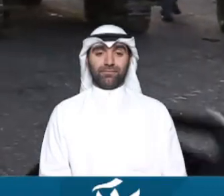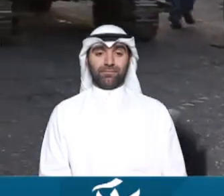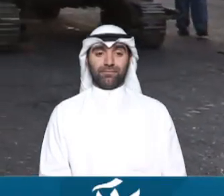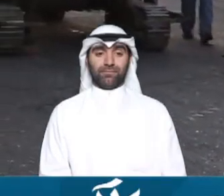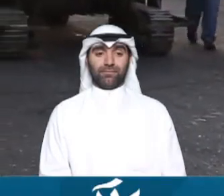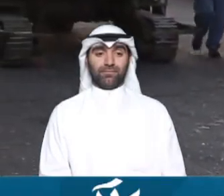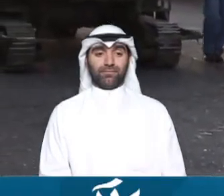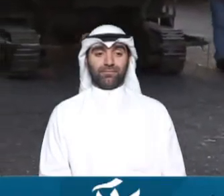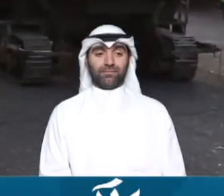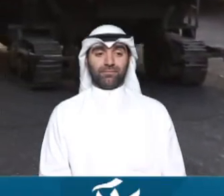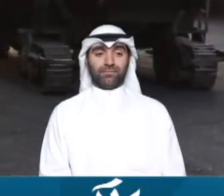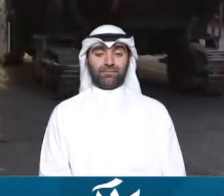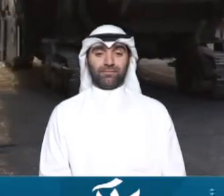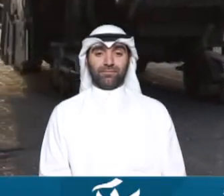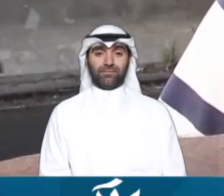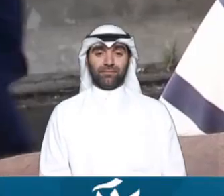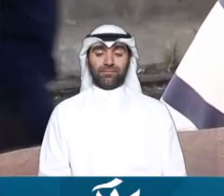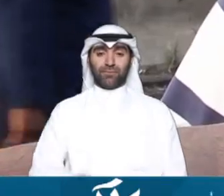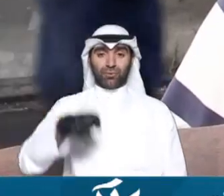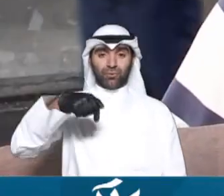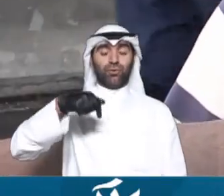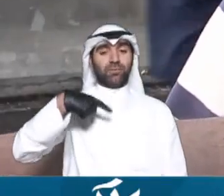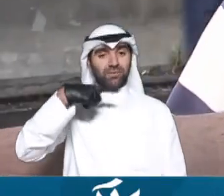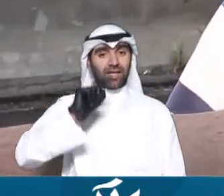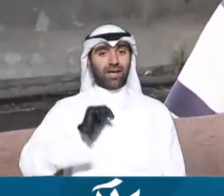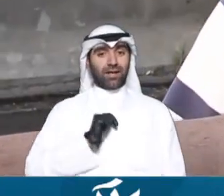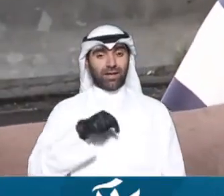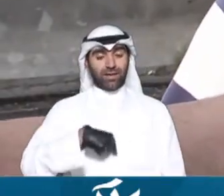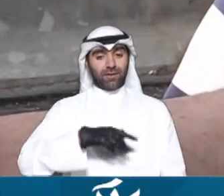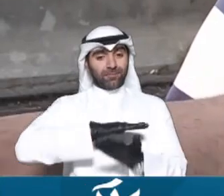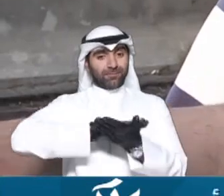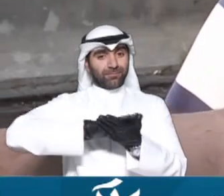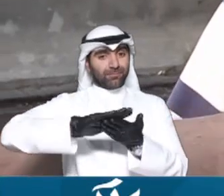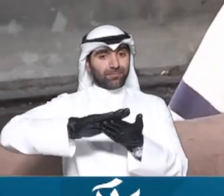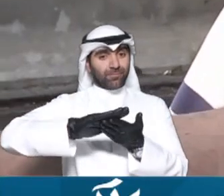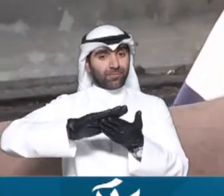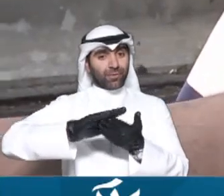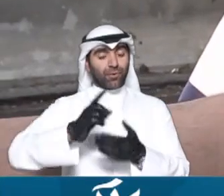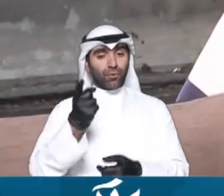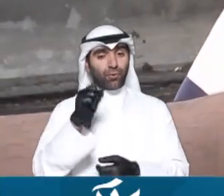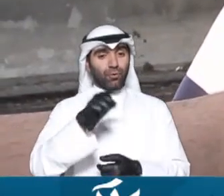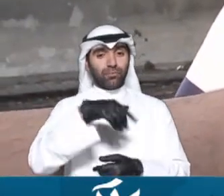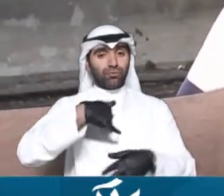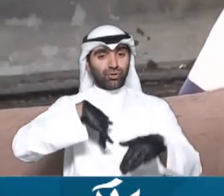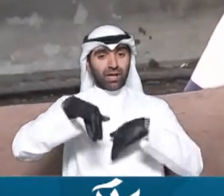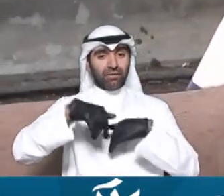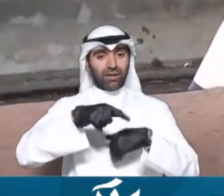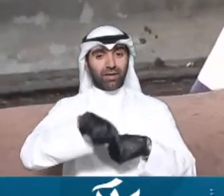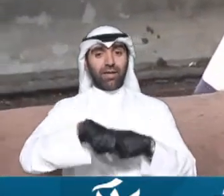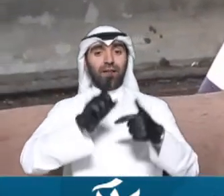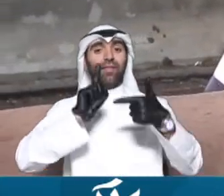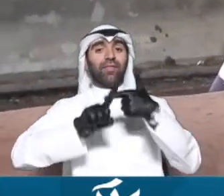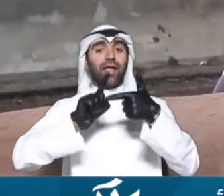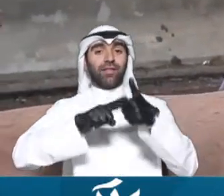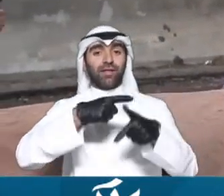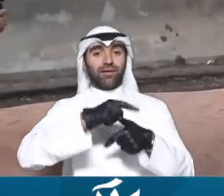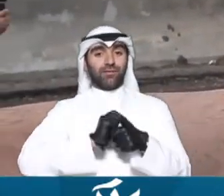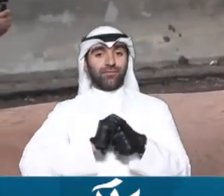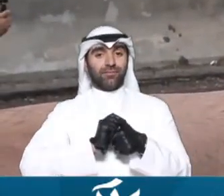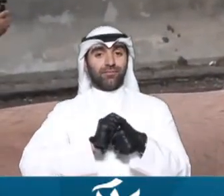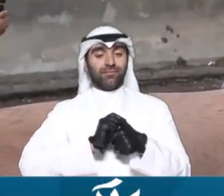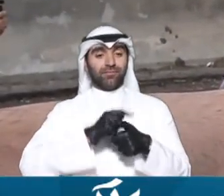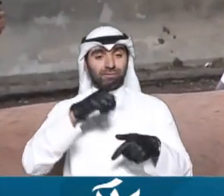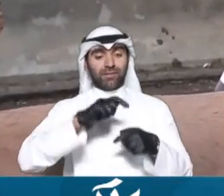اليوم ان شاء الله عندنا قشط حق الطبقه الثانيه من الاسفلت، تعبانه شوي، راح نقشط بطول 1000